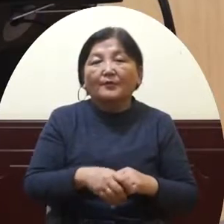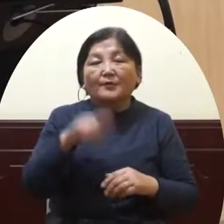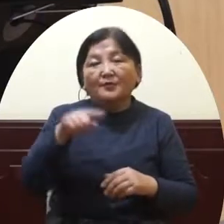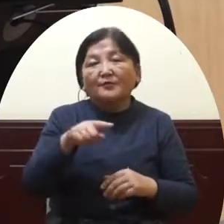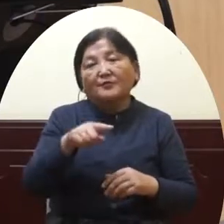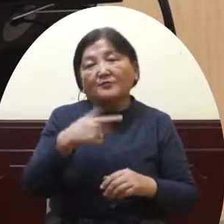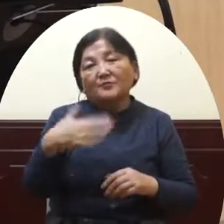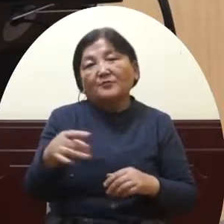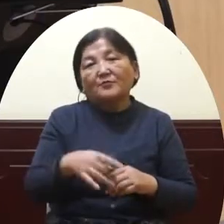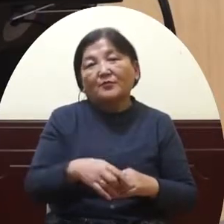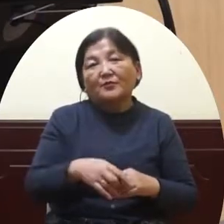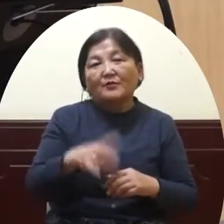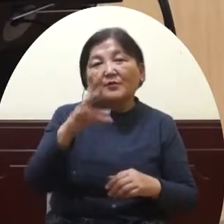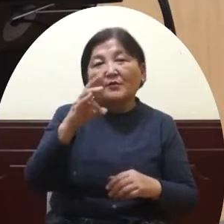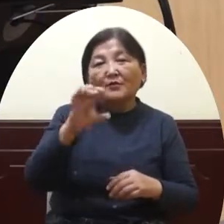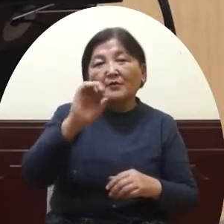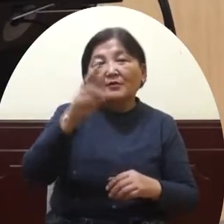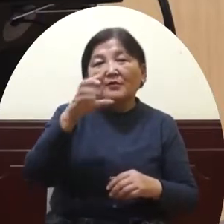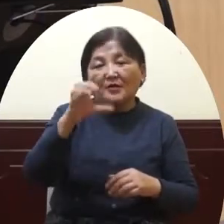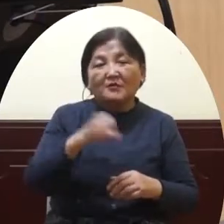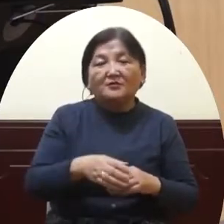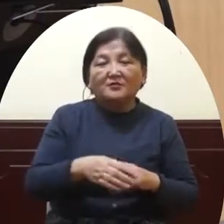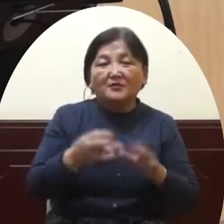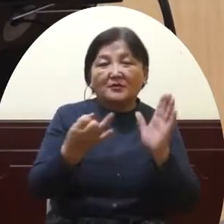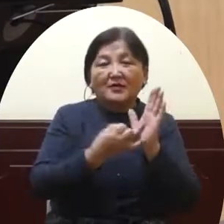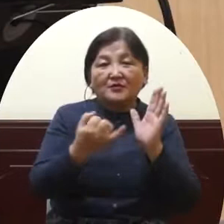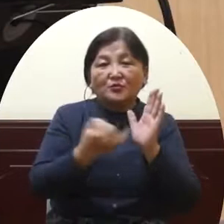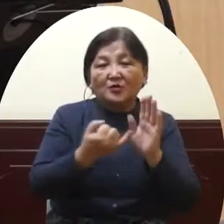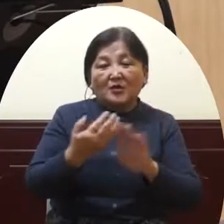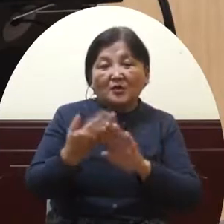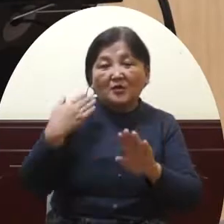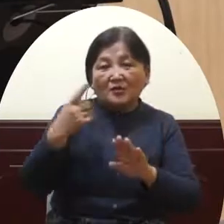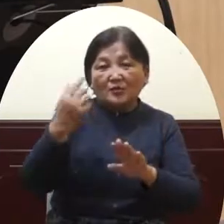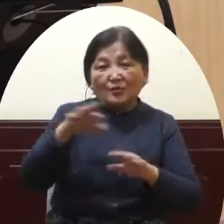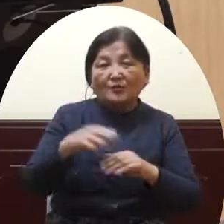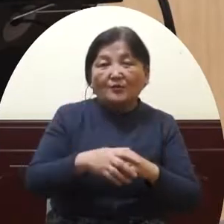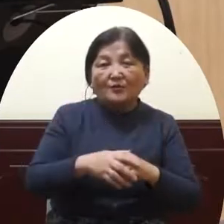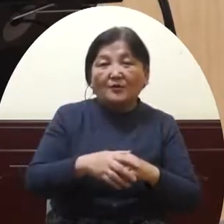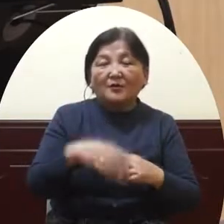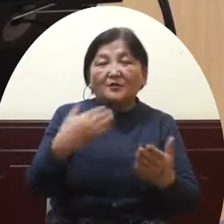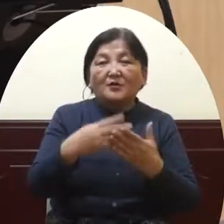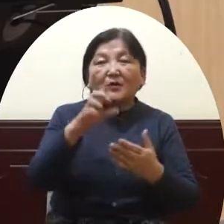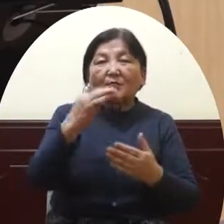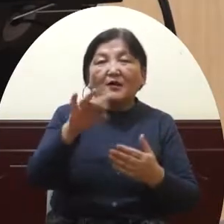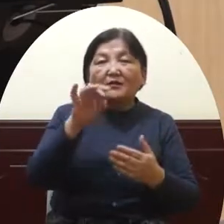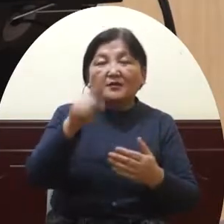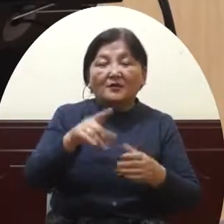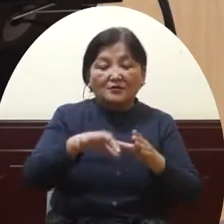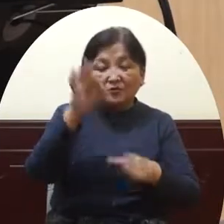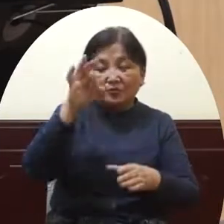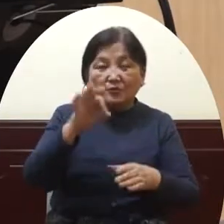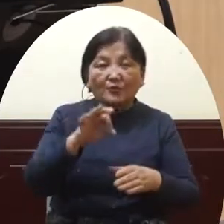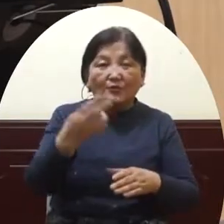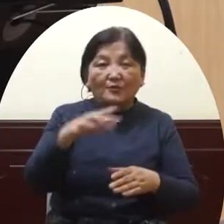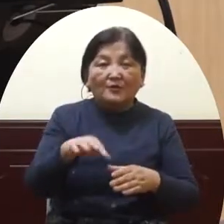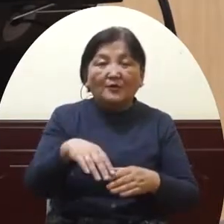зүгээр next 76-гийн хувьд бадрах тий. Бадрахын саналын бас сүүлээс нь эхлээд хариулъя.